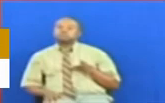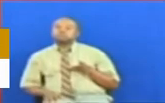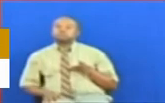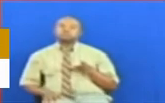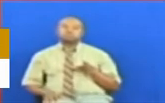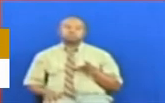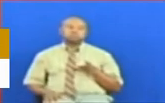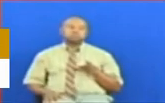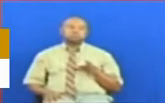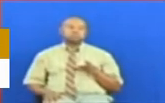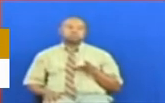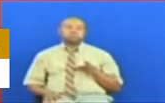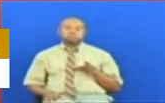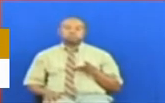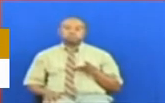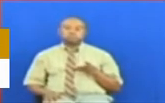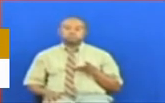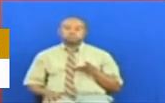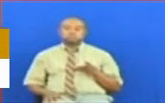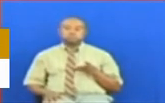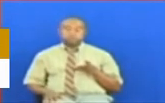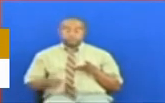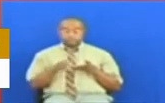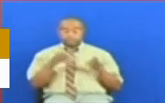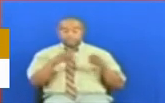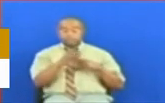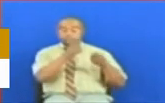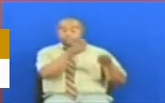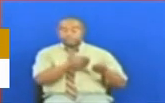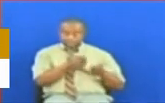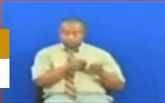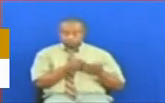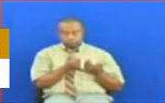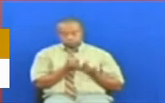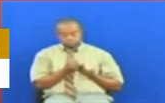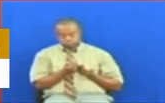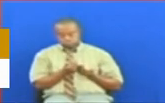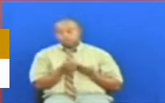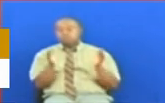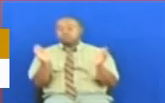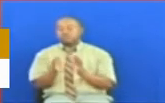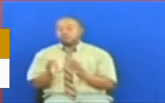lilozungumzwa na kamati yetu ya kilimo, mifugo na maji